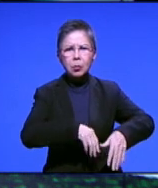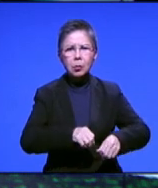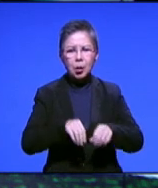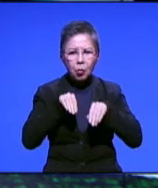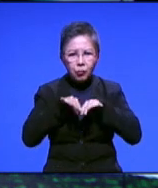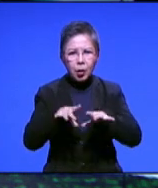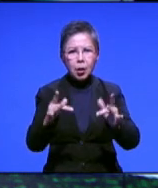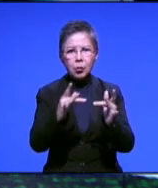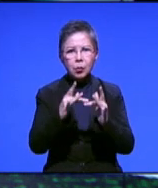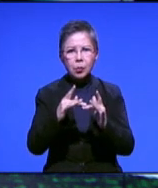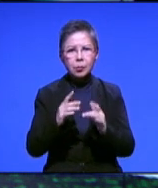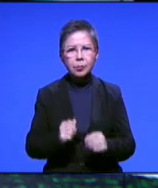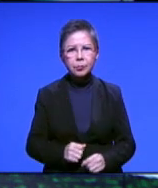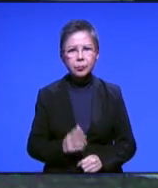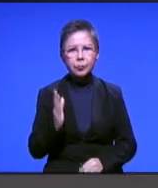di sosial media ini?